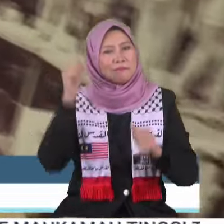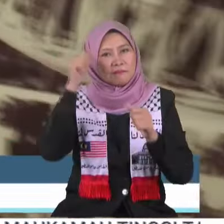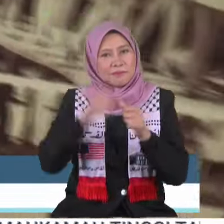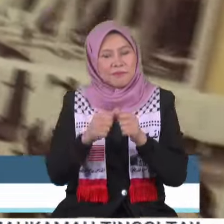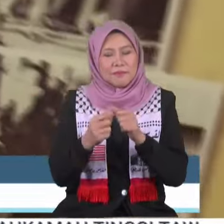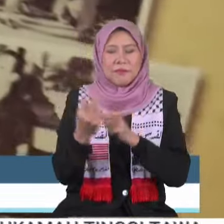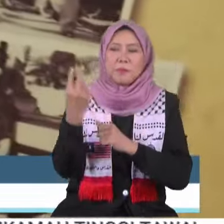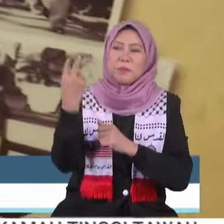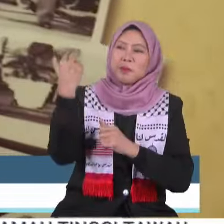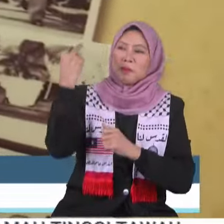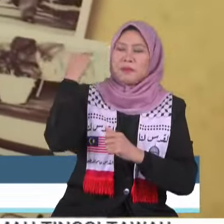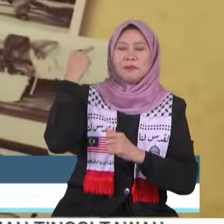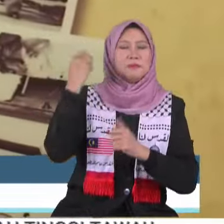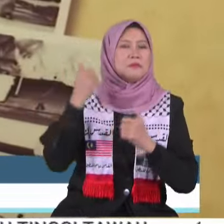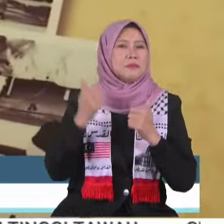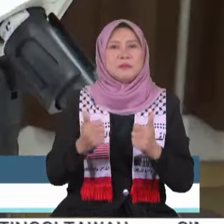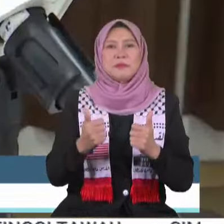yang